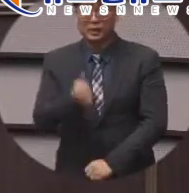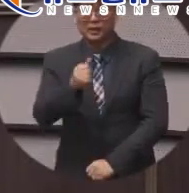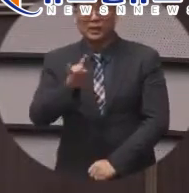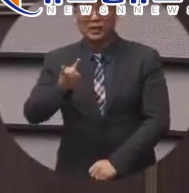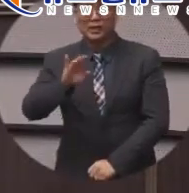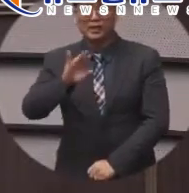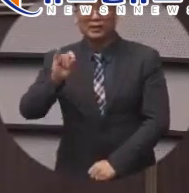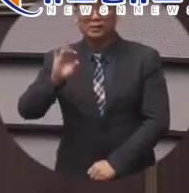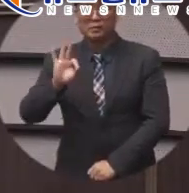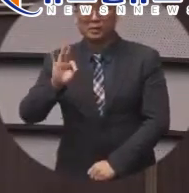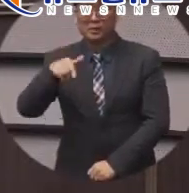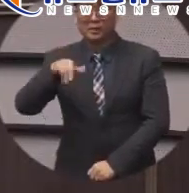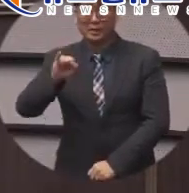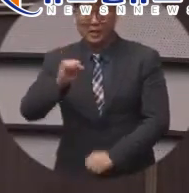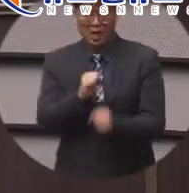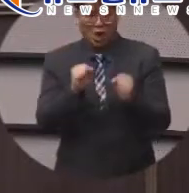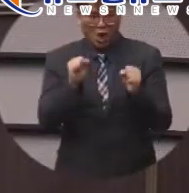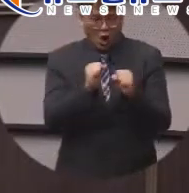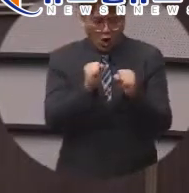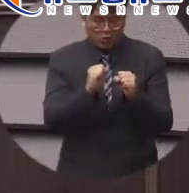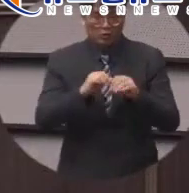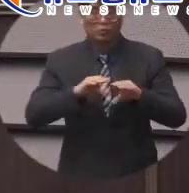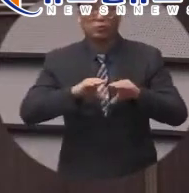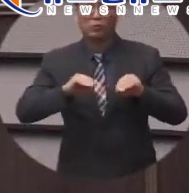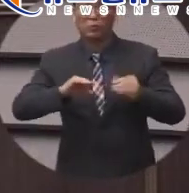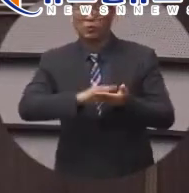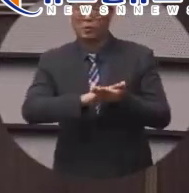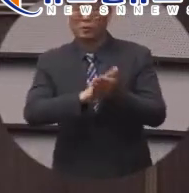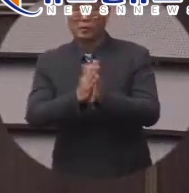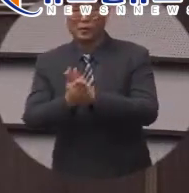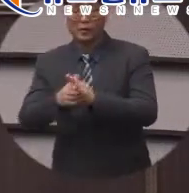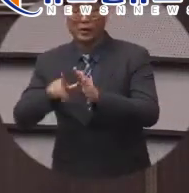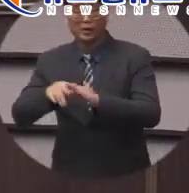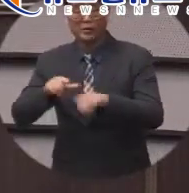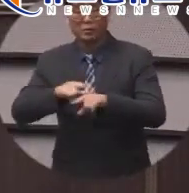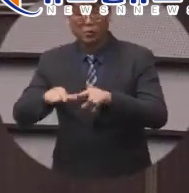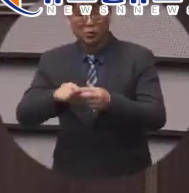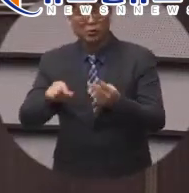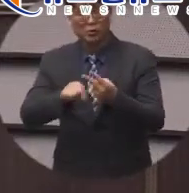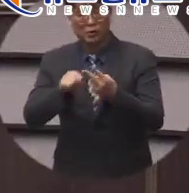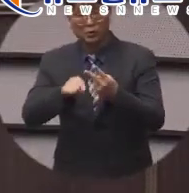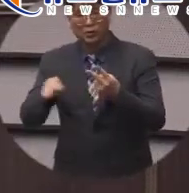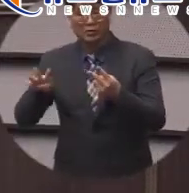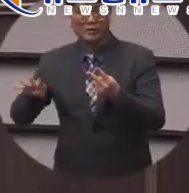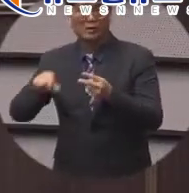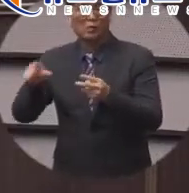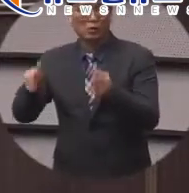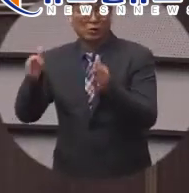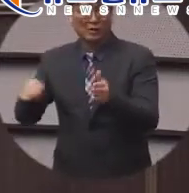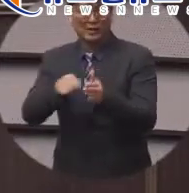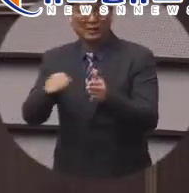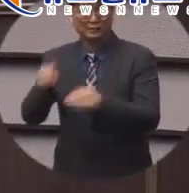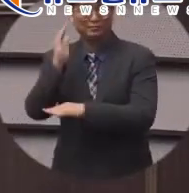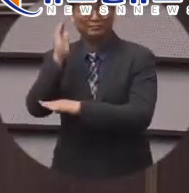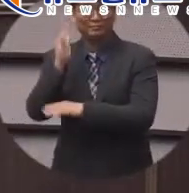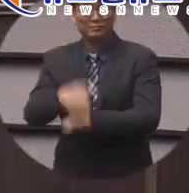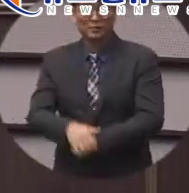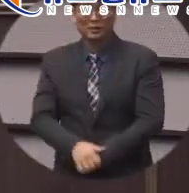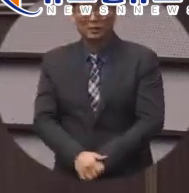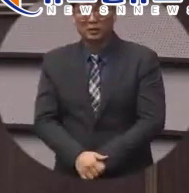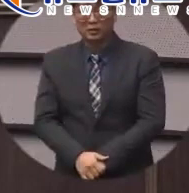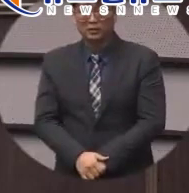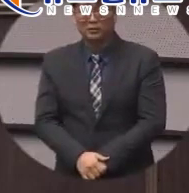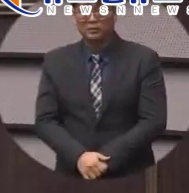해빙기는 얼음이 녹아 풀리는 때를 의미하는 것으로 통상 2월에서 4월의 기간을 의미합니다. 이